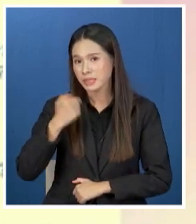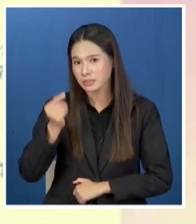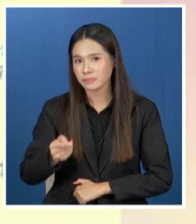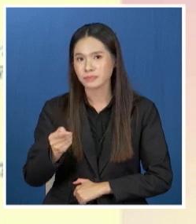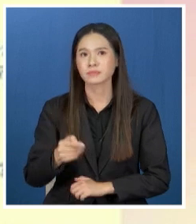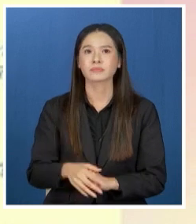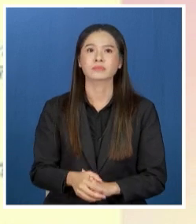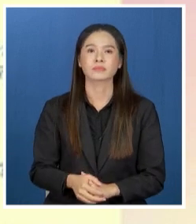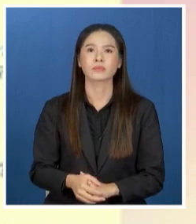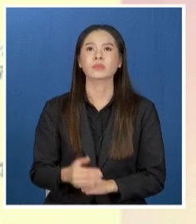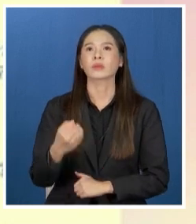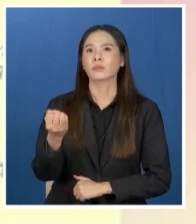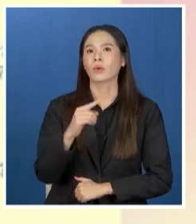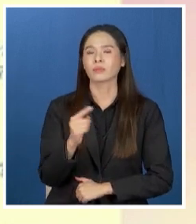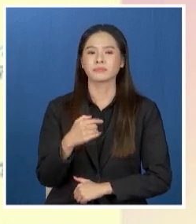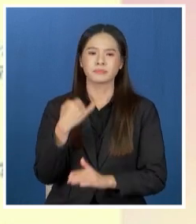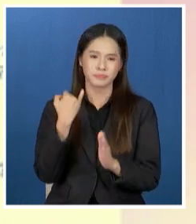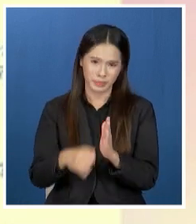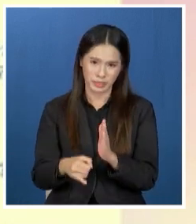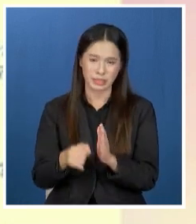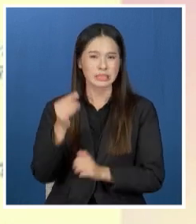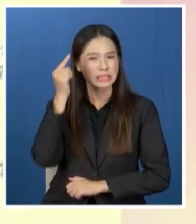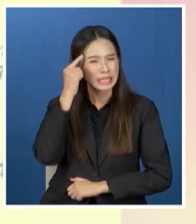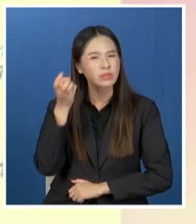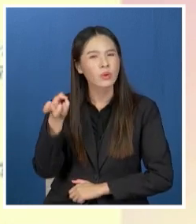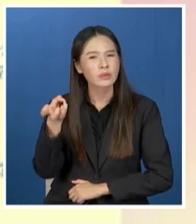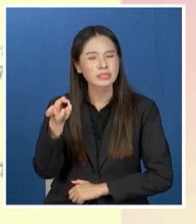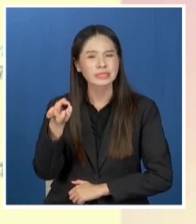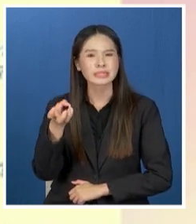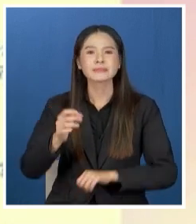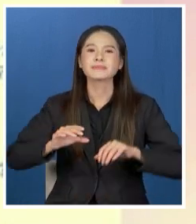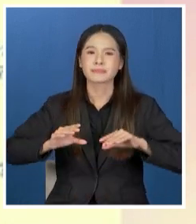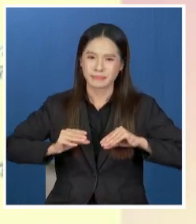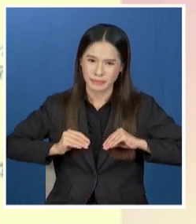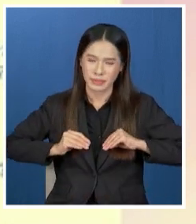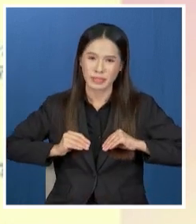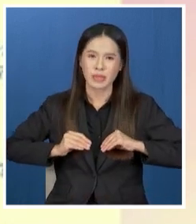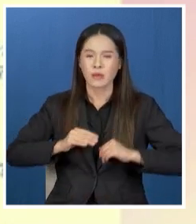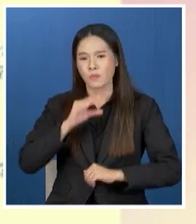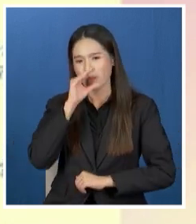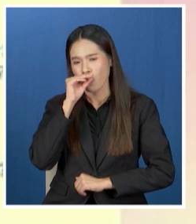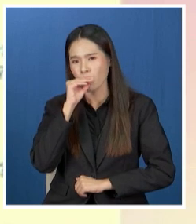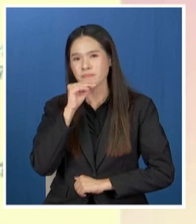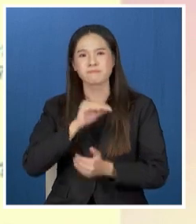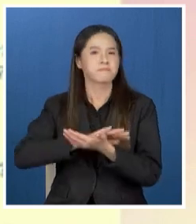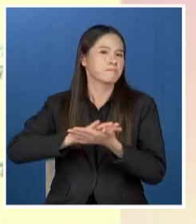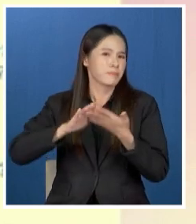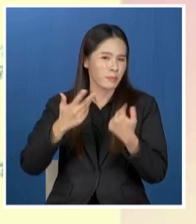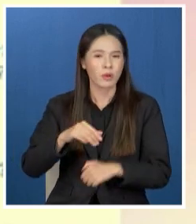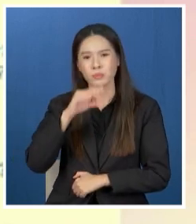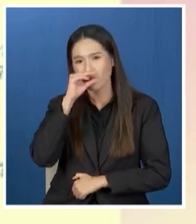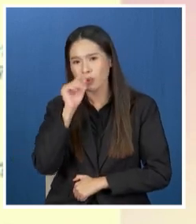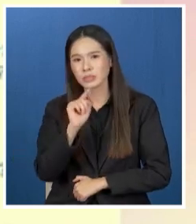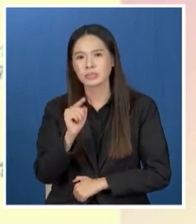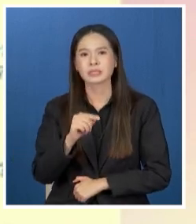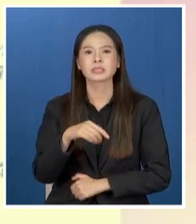อะนะครับคุณวีบอกว่าผิดพลาดไปแล้วคิดน้อยไปแถมยังยอมรับว่าใช้วาจาไม่สุภาพไม่ว่าจะเ